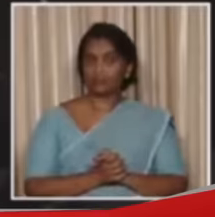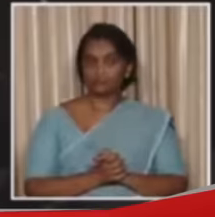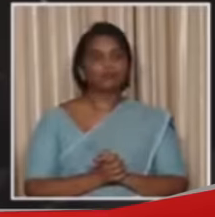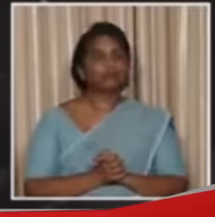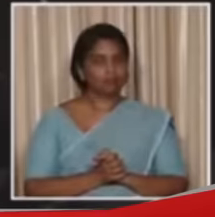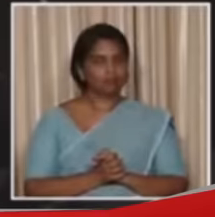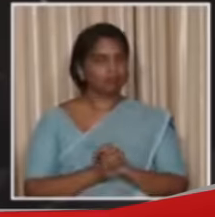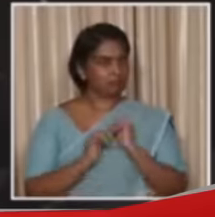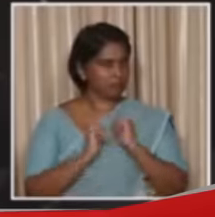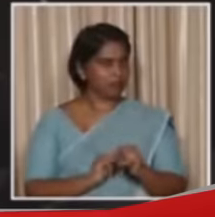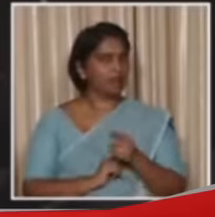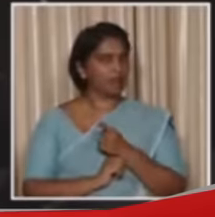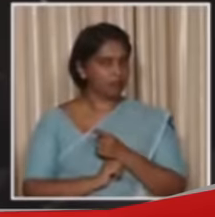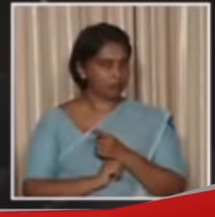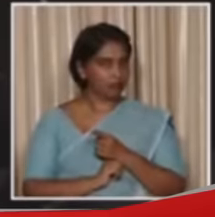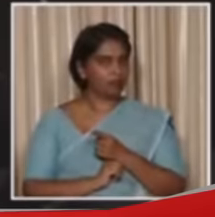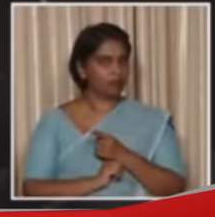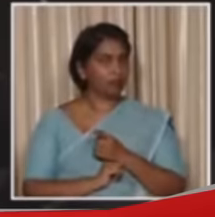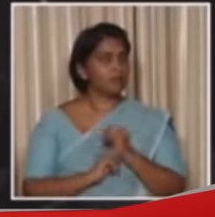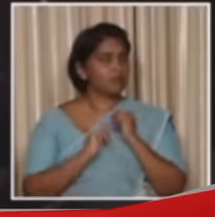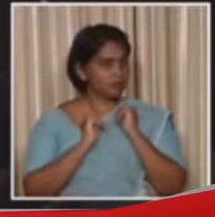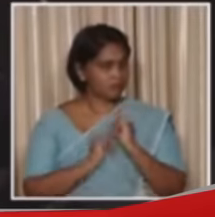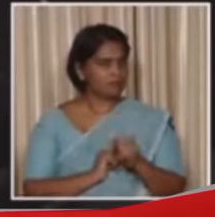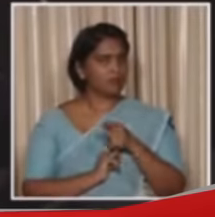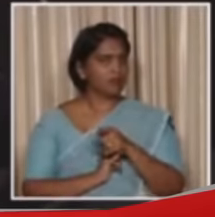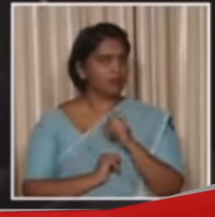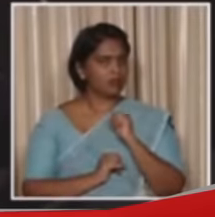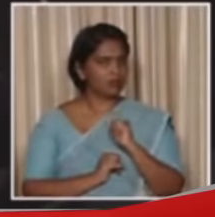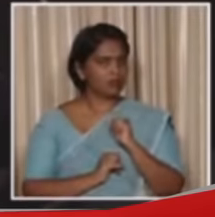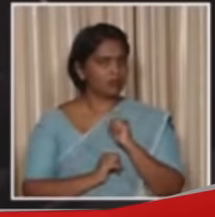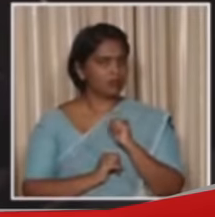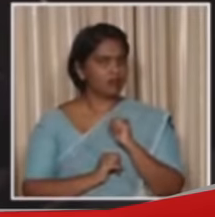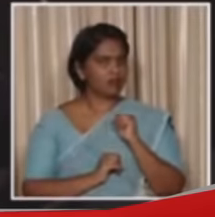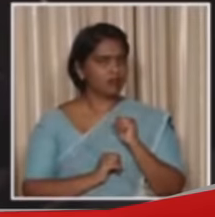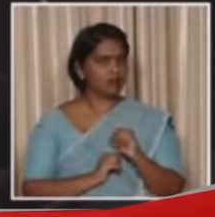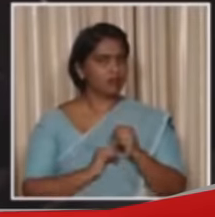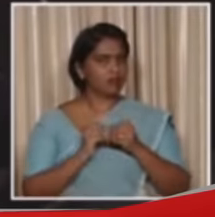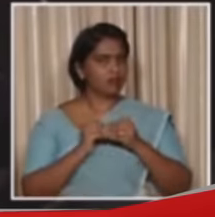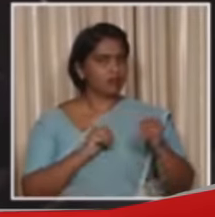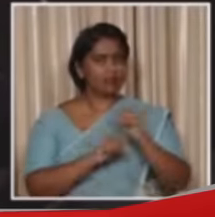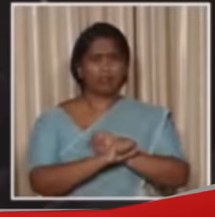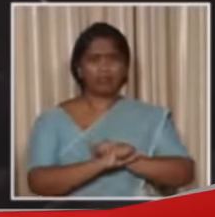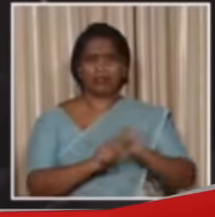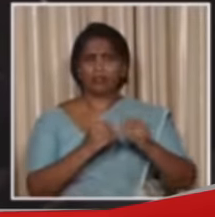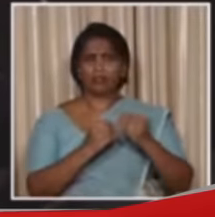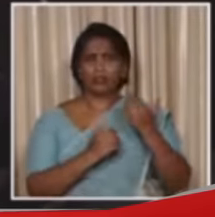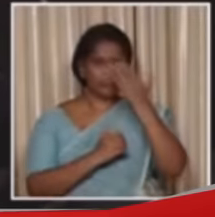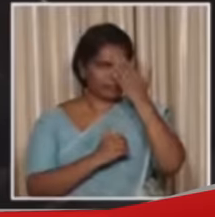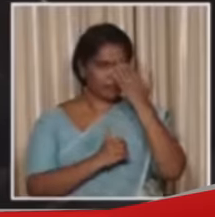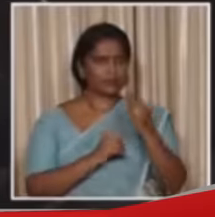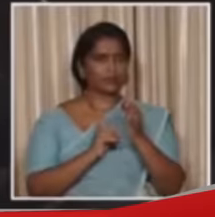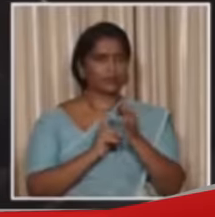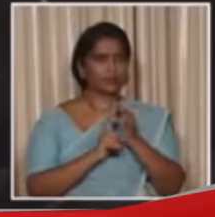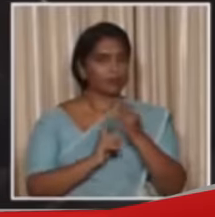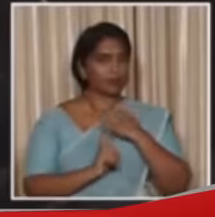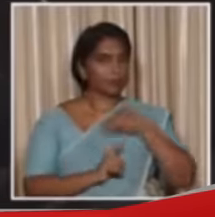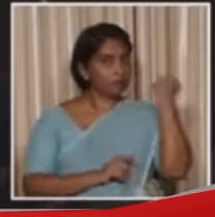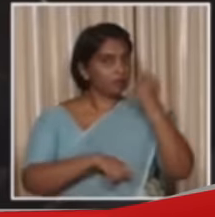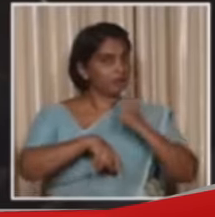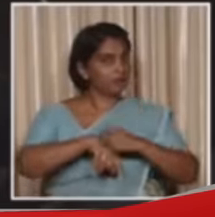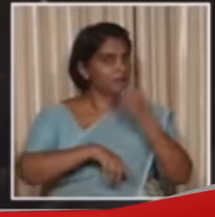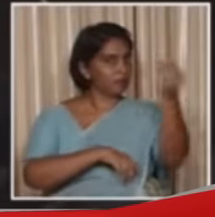ඒක බරපතලයි. ඒක බරපතලයි මොකෝ මේ වෙච්ච නැති කරුණාකර සභාපතිතුමා මගේ කාලෙන්